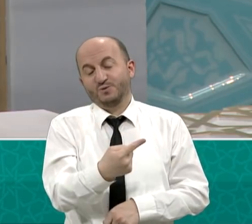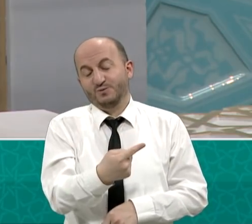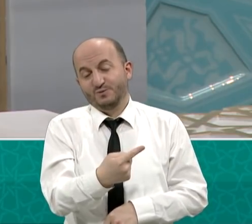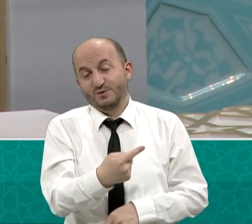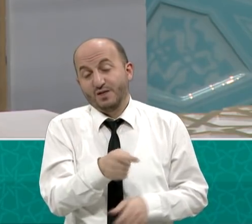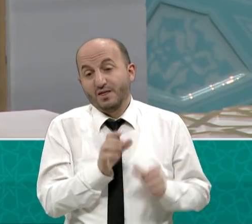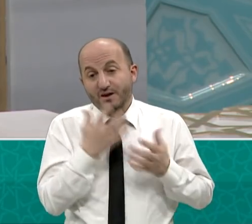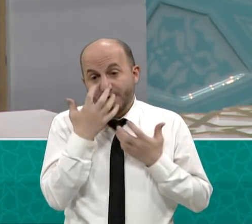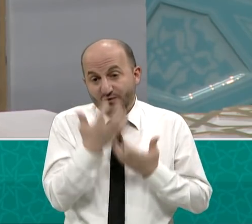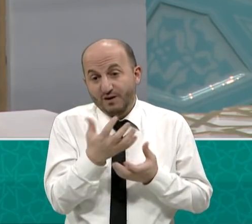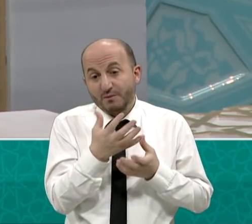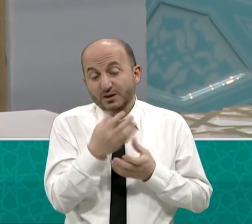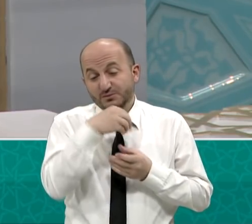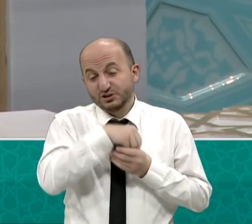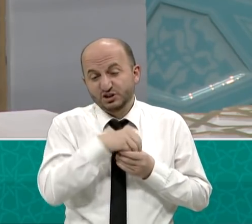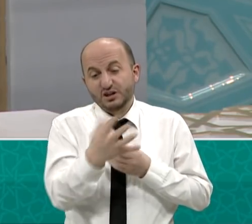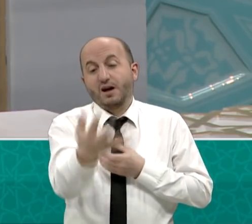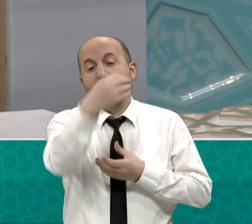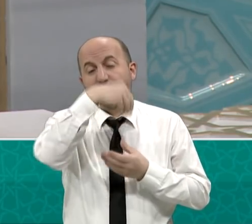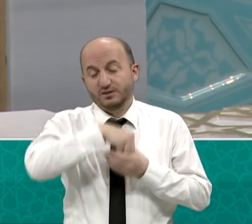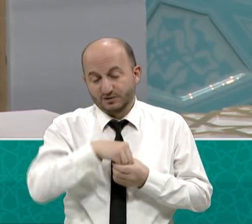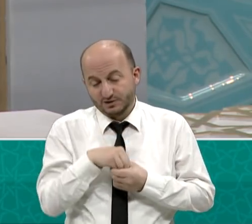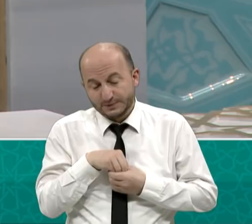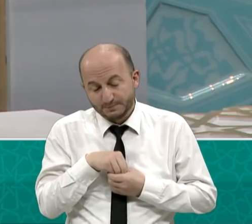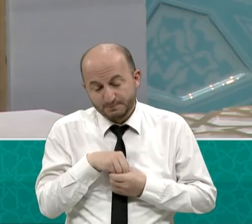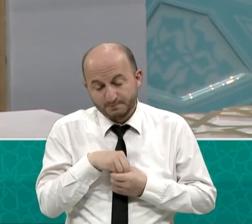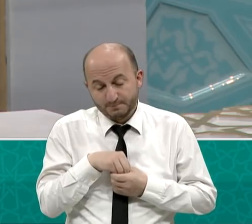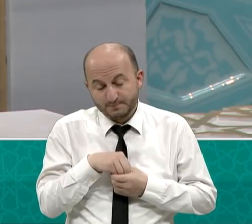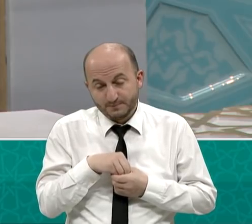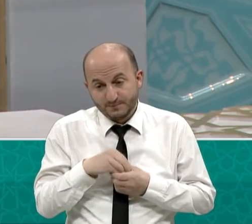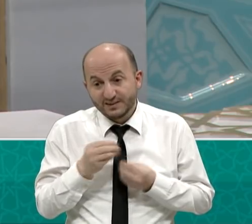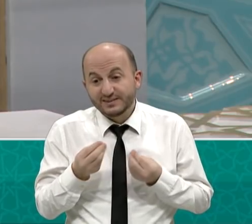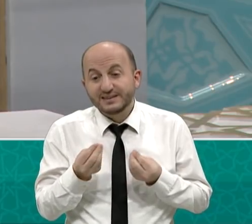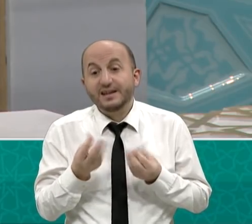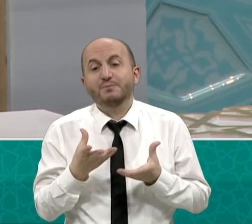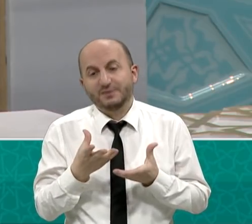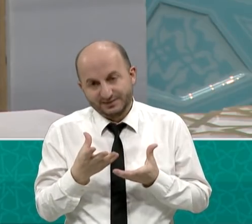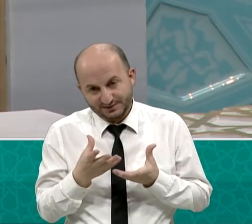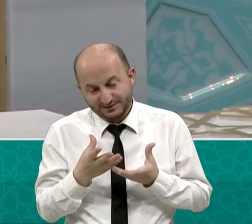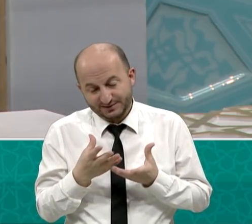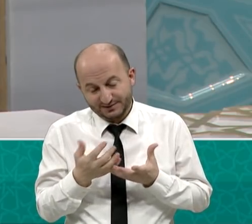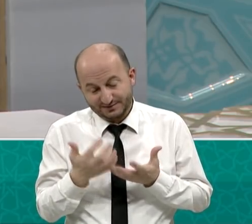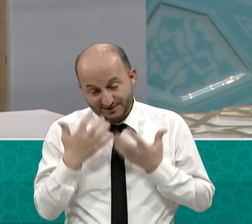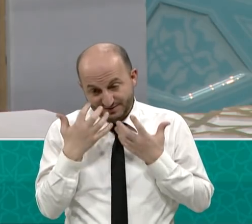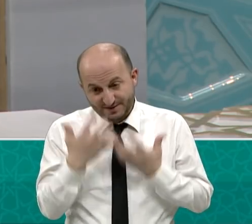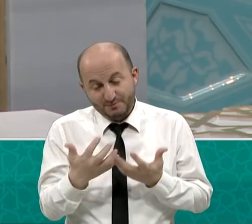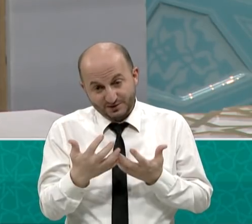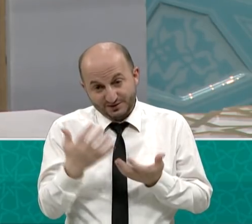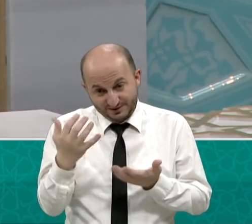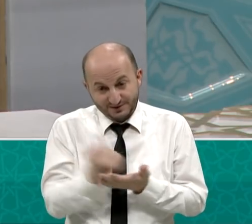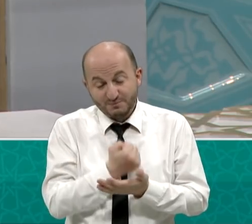rahmetimin içine alacağım. Yetmedi. Bakınız rahmete ermenin bir sonucu